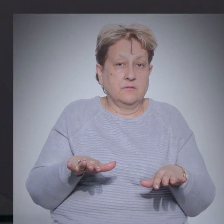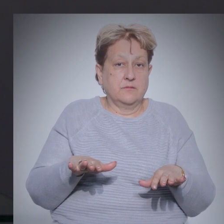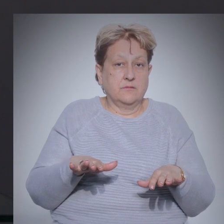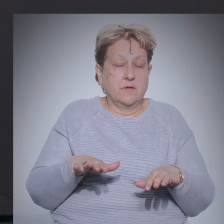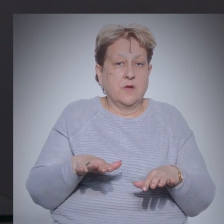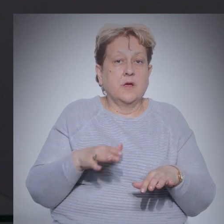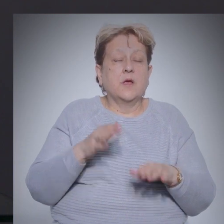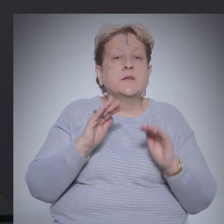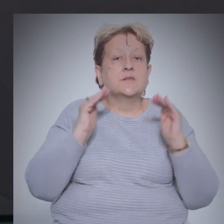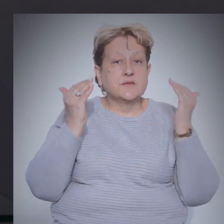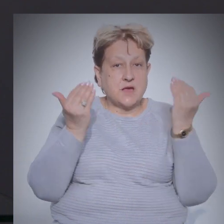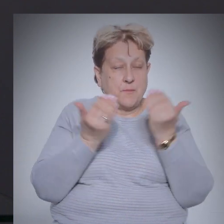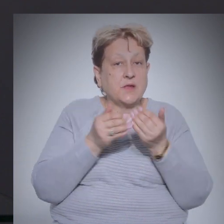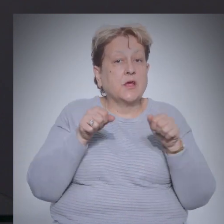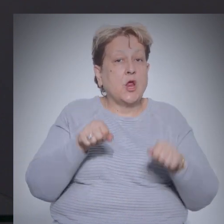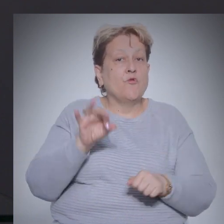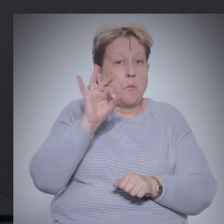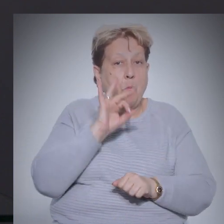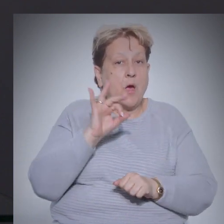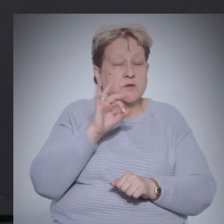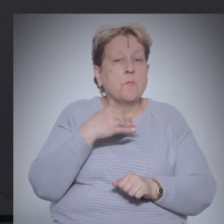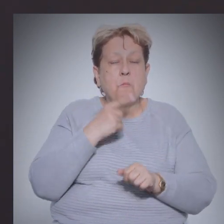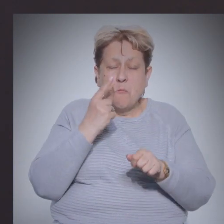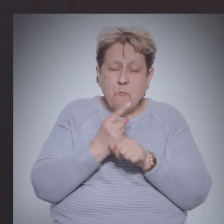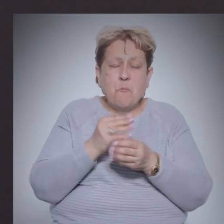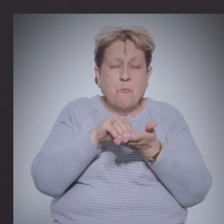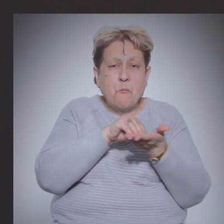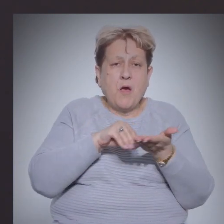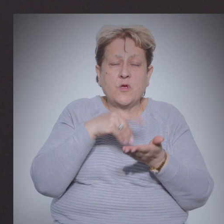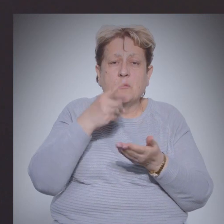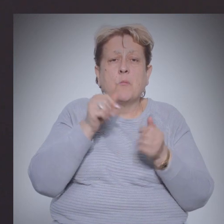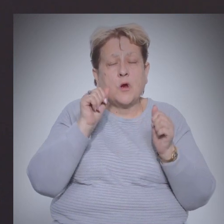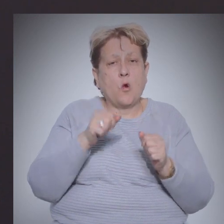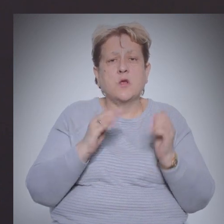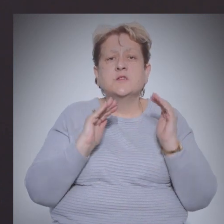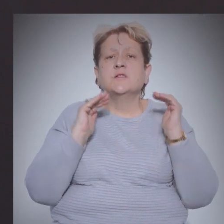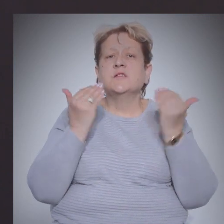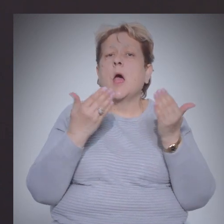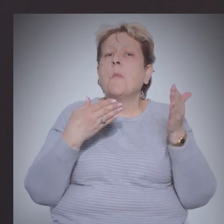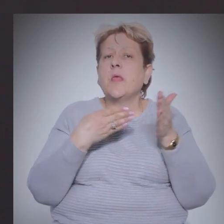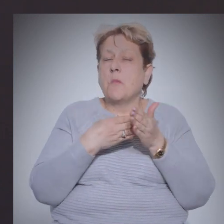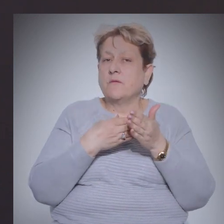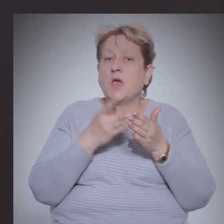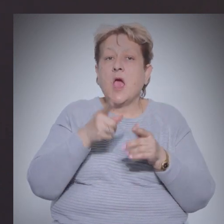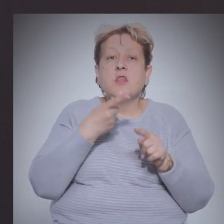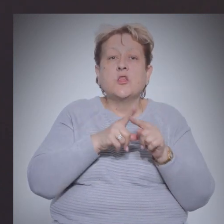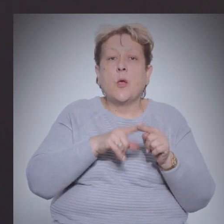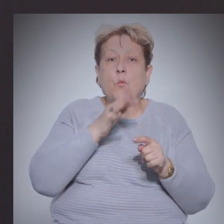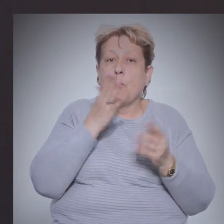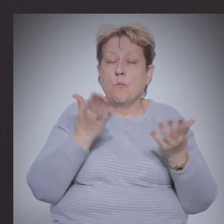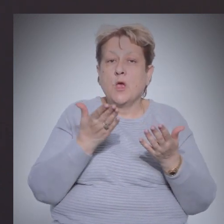սամանապակելի իրավունքներին, մեկ անգամ եվ ես նշենք, որ դրանք կարող են սամանապակվել